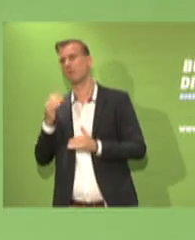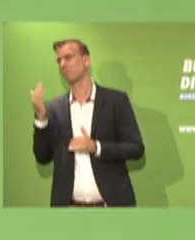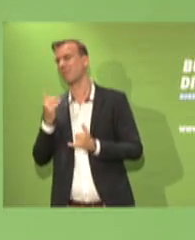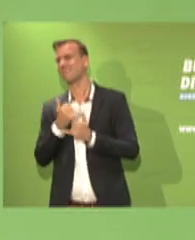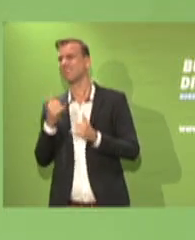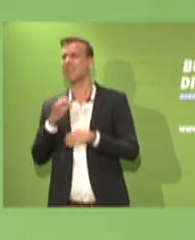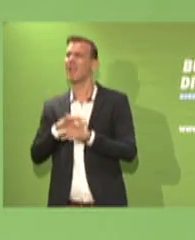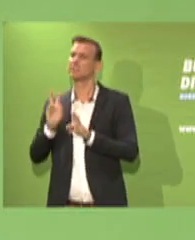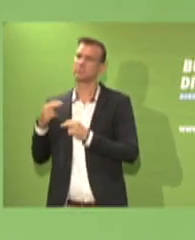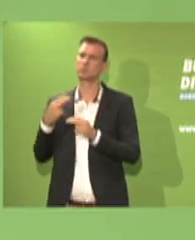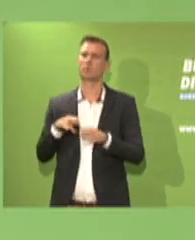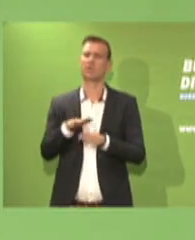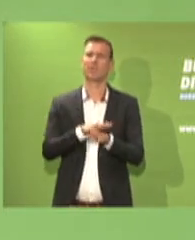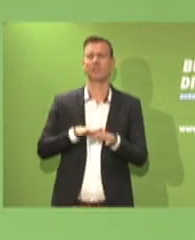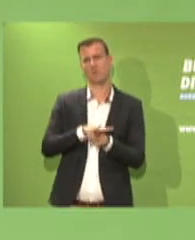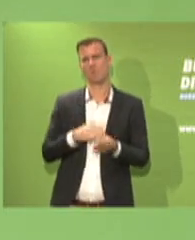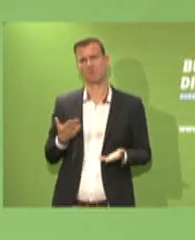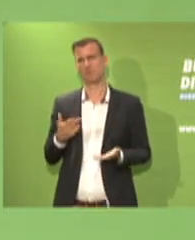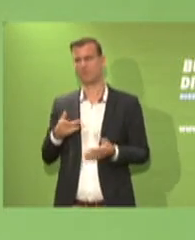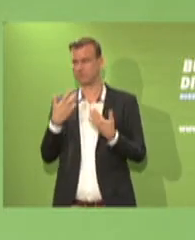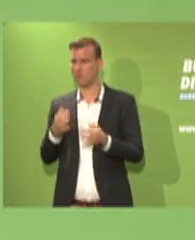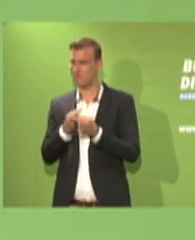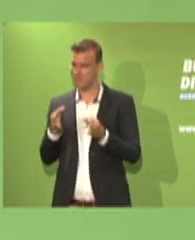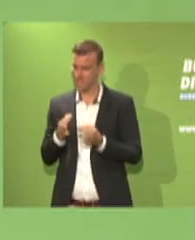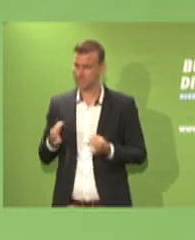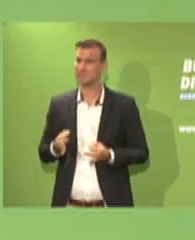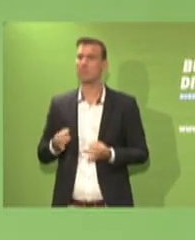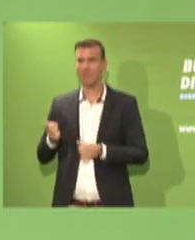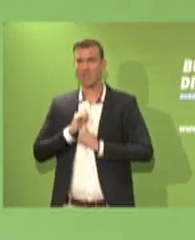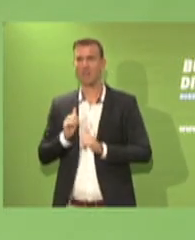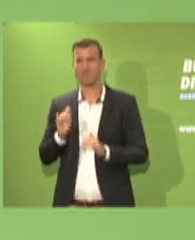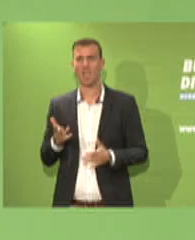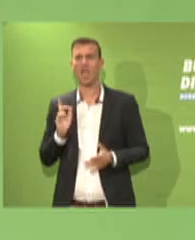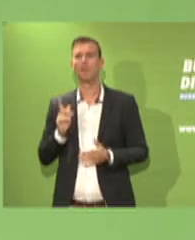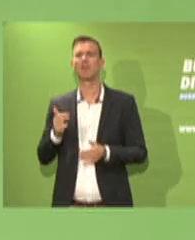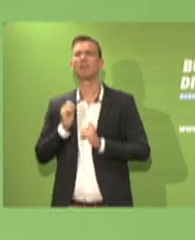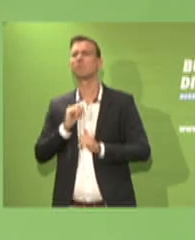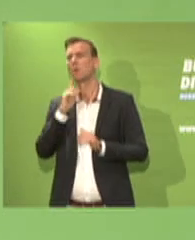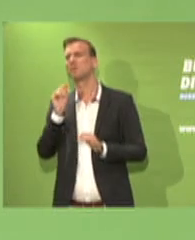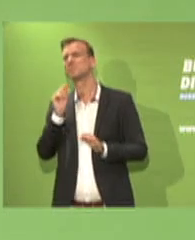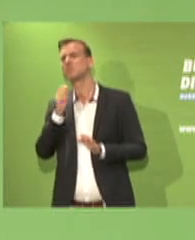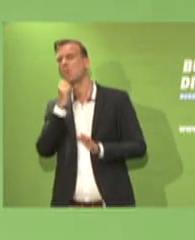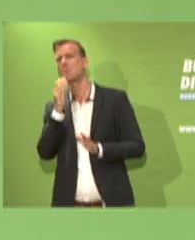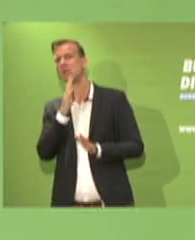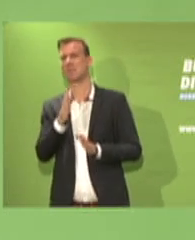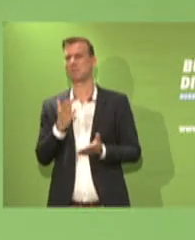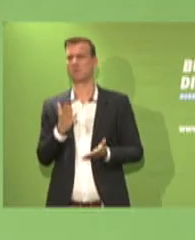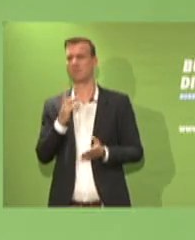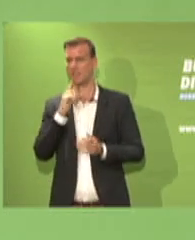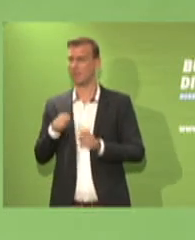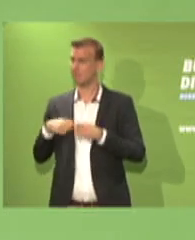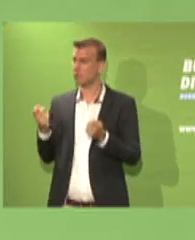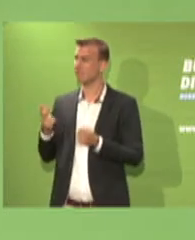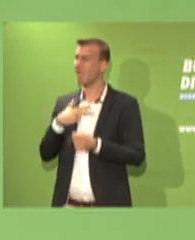die Regionen zu bekommen. Das Ganze sind Maßnahmen, die helfen auch, aber die helfen nur ein bisschen. Richtig helfen würde es nur, wenn wir vom Bund endlich